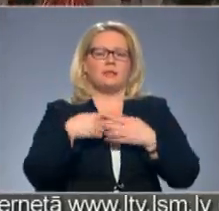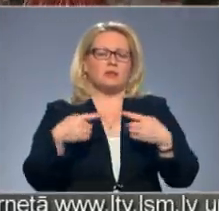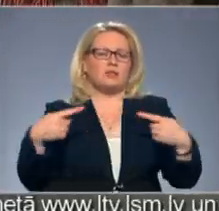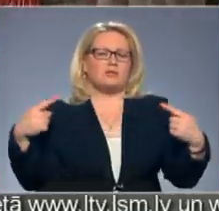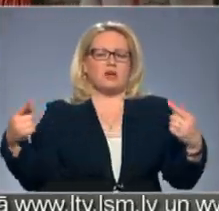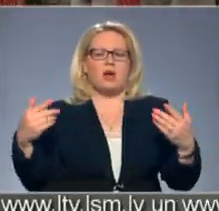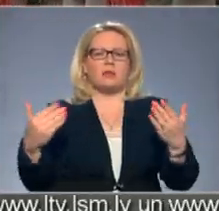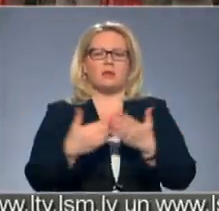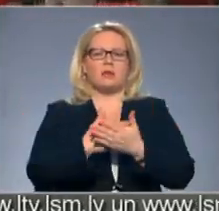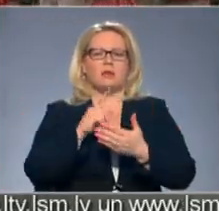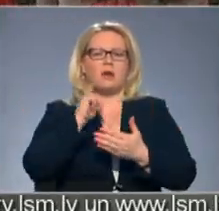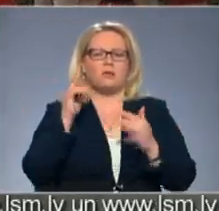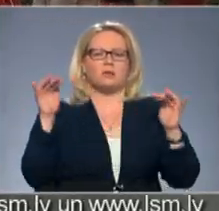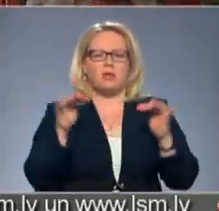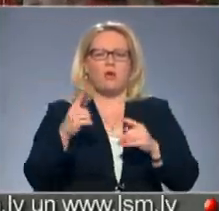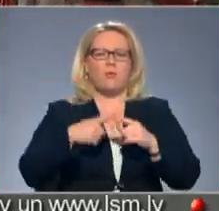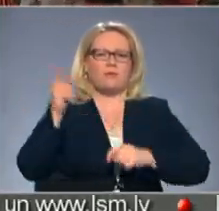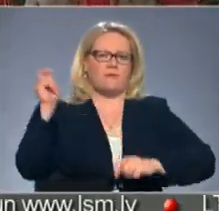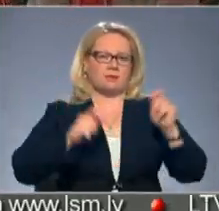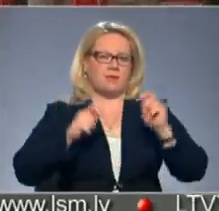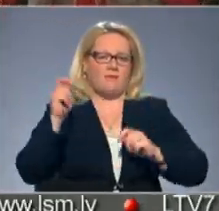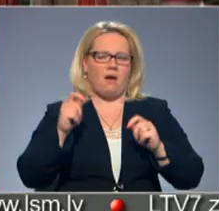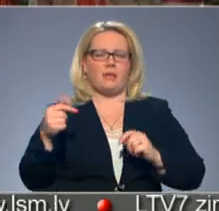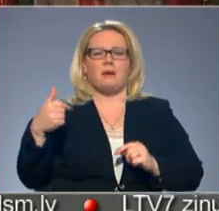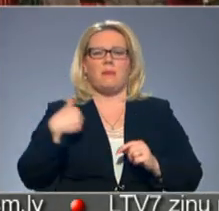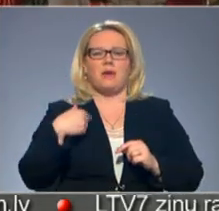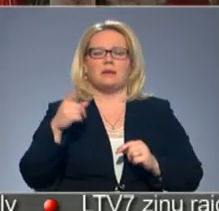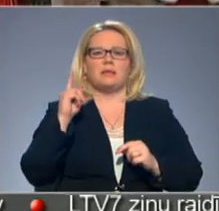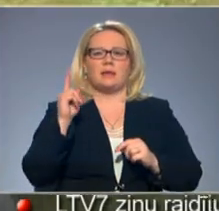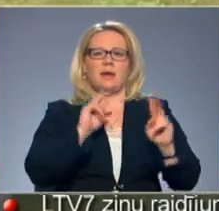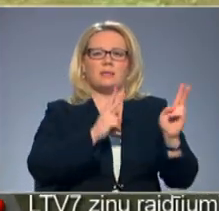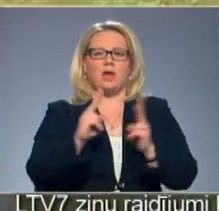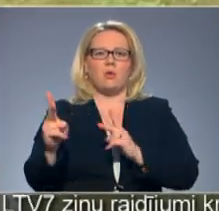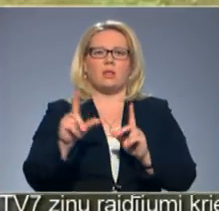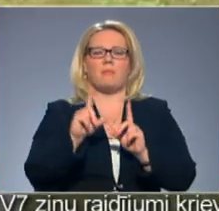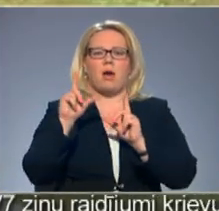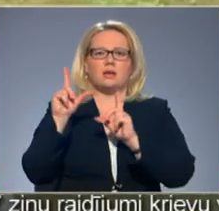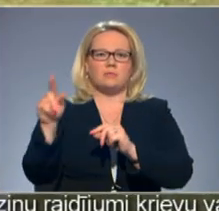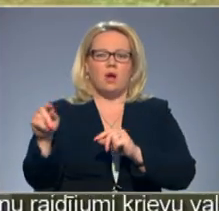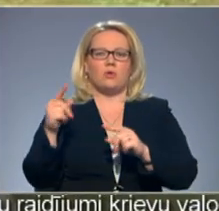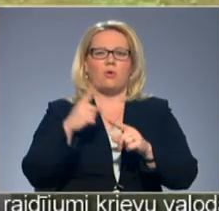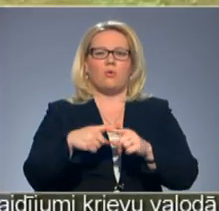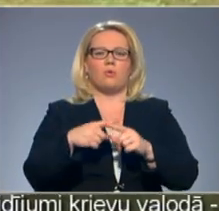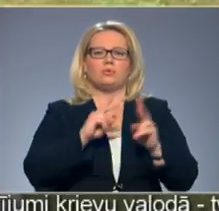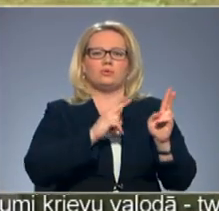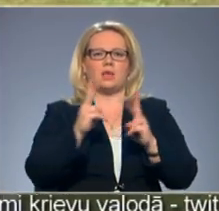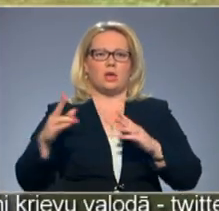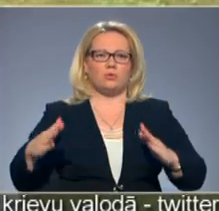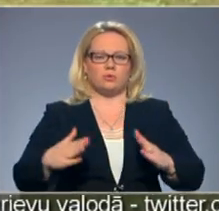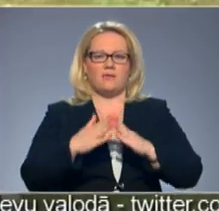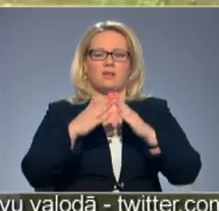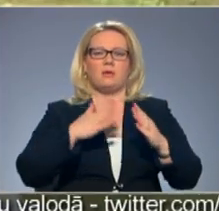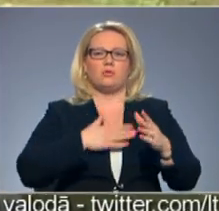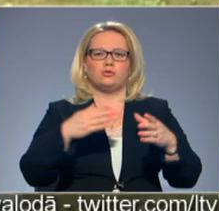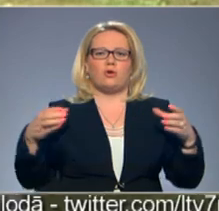dažādi jauni sadanči un festivāli. Mēs jau dejojam ne tikai tāpēc, lai aizbrauktu vienreiz 5 gados uz deju svētkiem. Mums